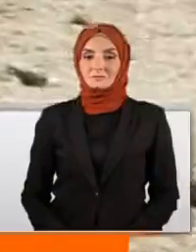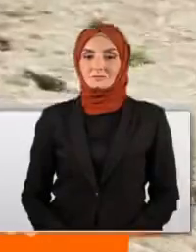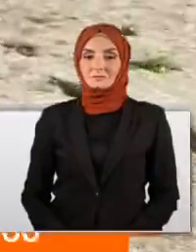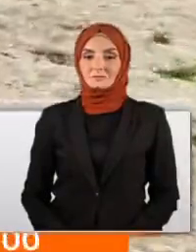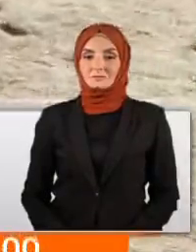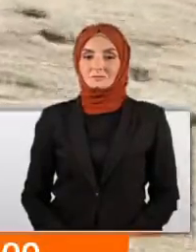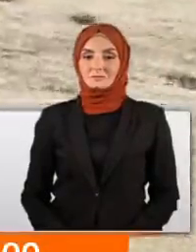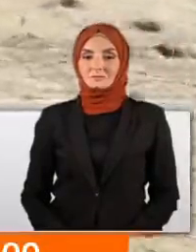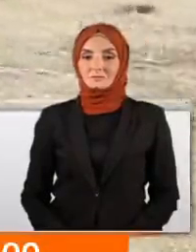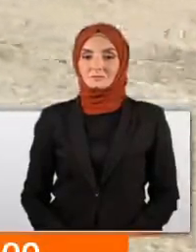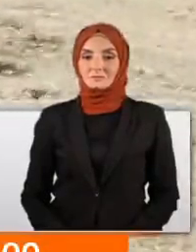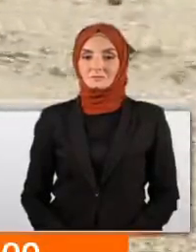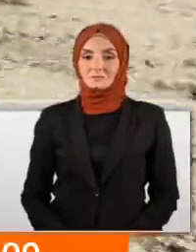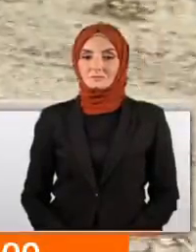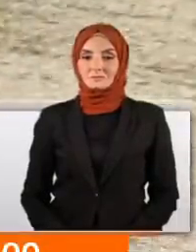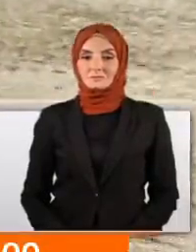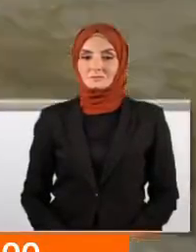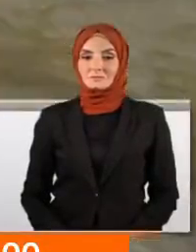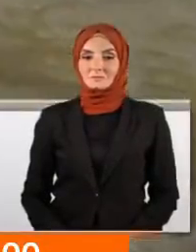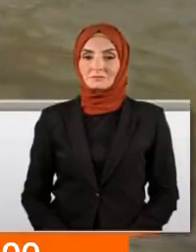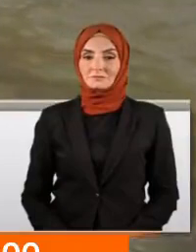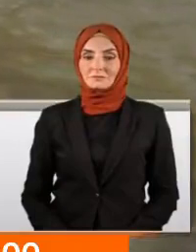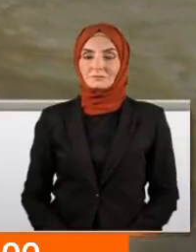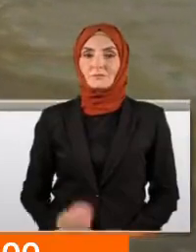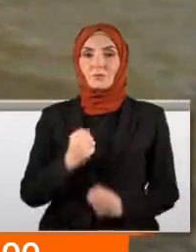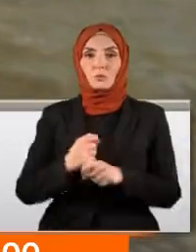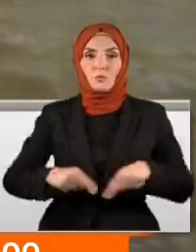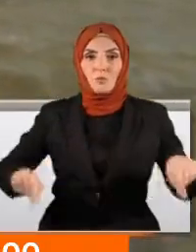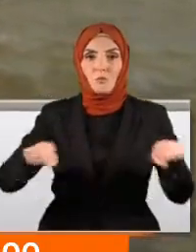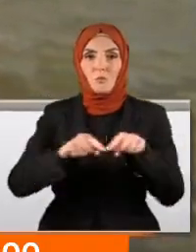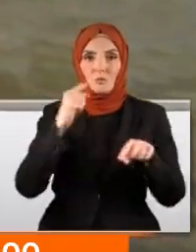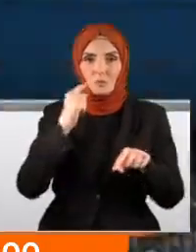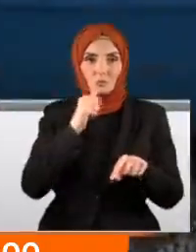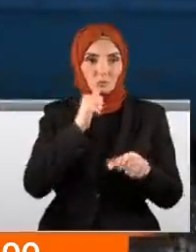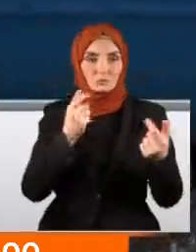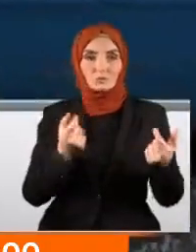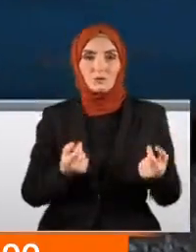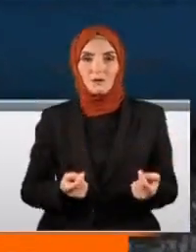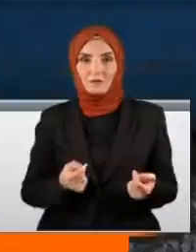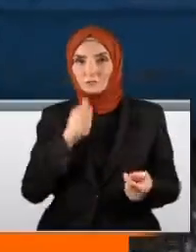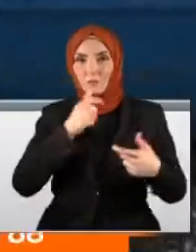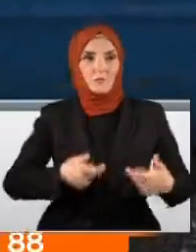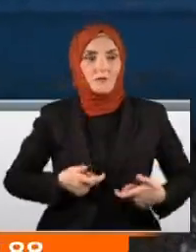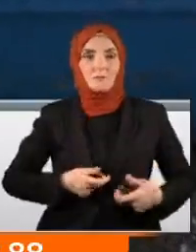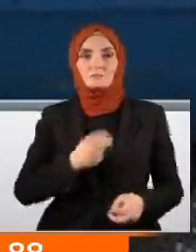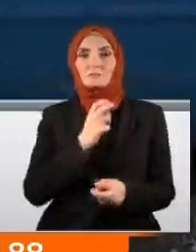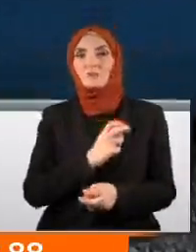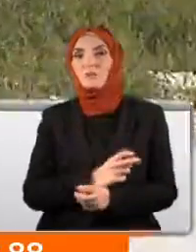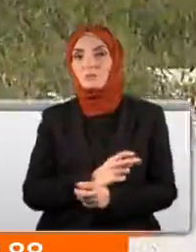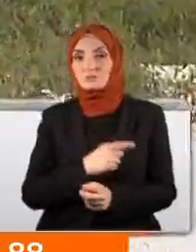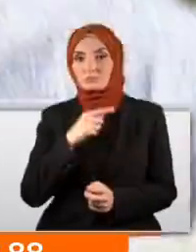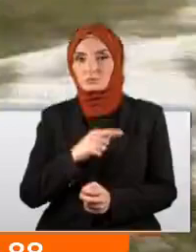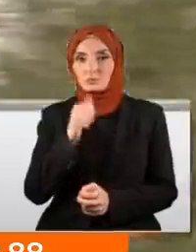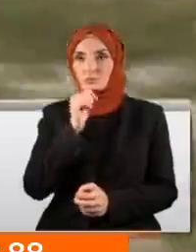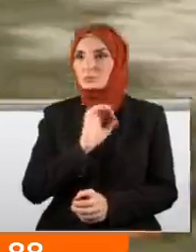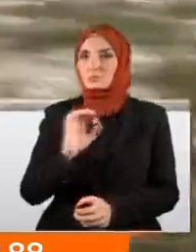Kayıkla geçebileceğimiz yerden yürüyerek geçtik göl. Göllerde sular çekildi, barajlar boşaldı. Kuraklık kapıya dayandı.